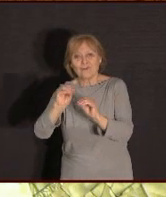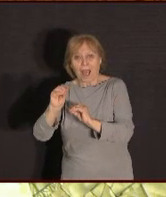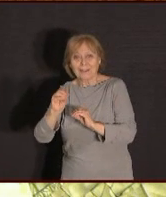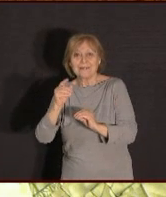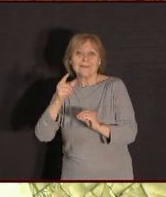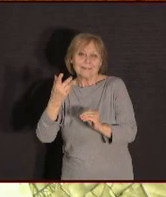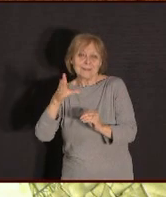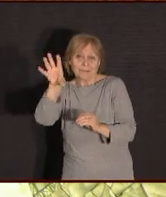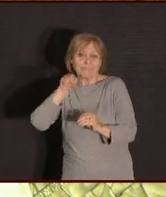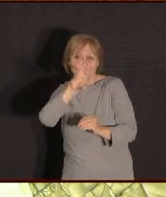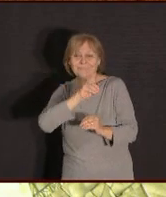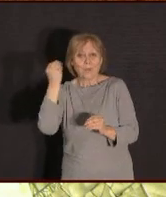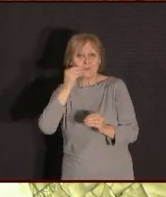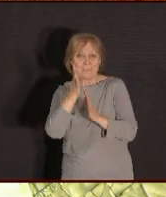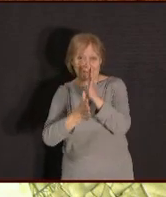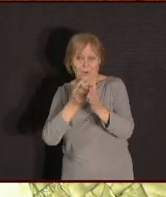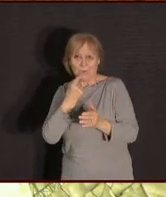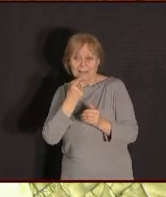znakovni jezik.